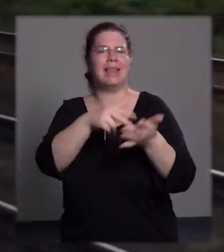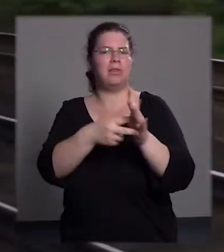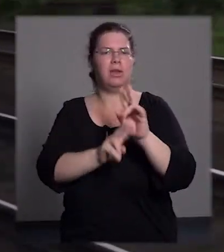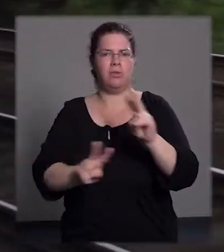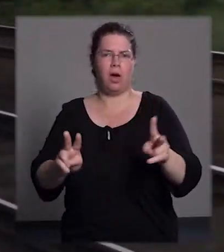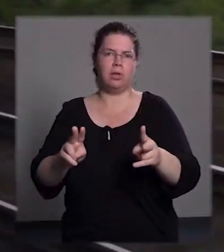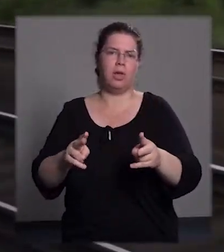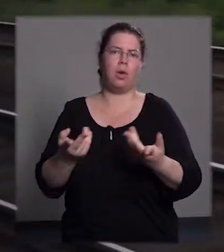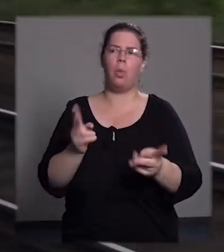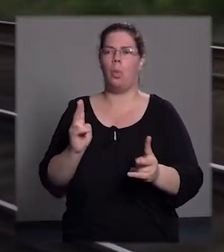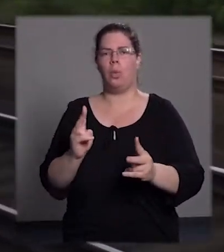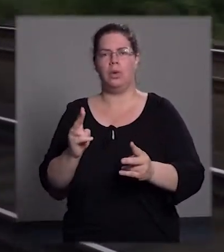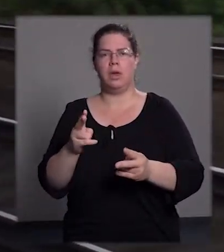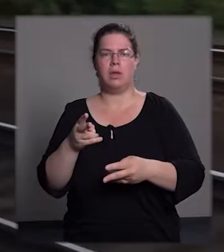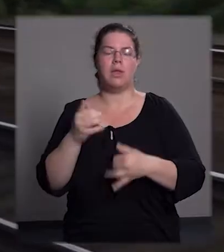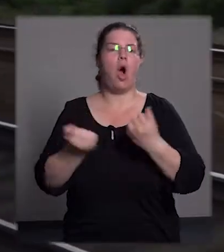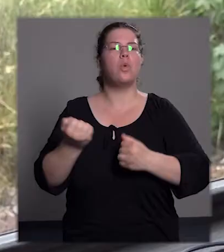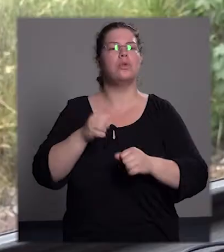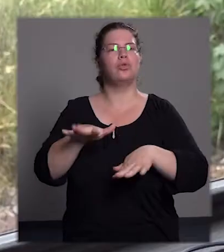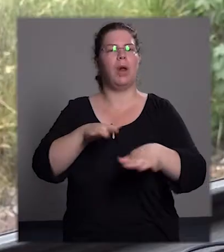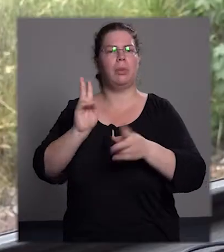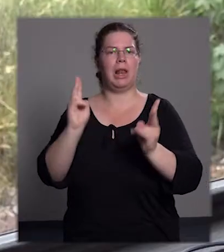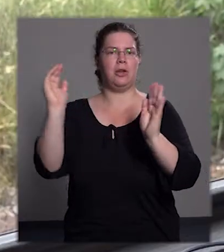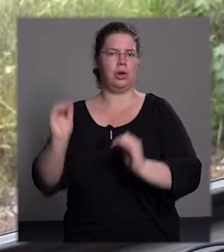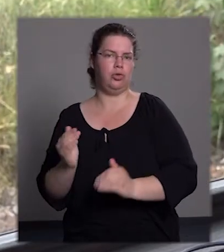például csökkentsük az autós forgalmat?